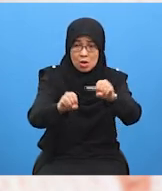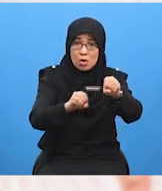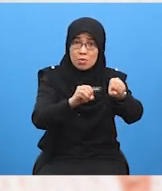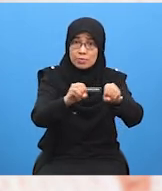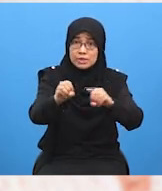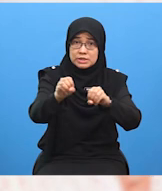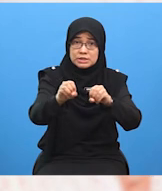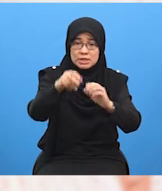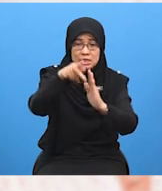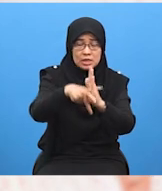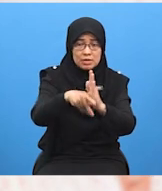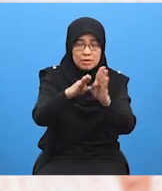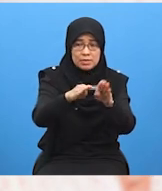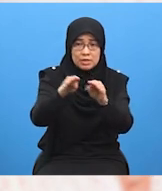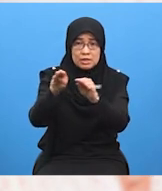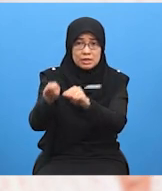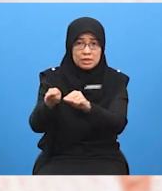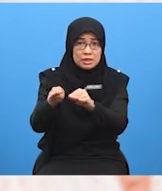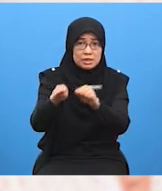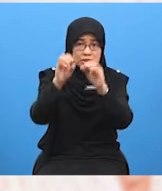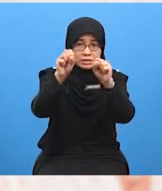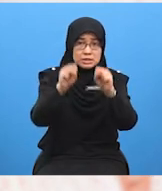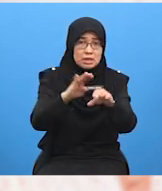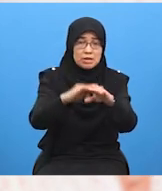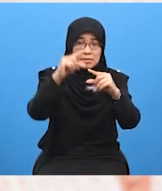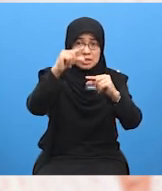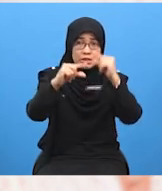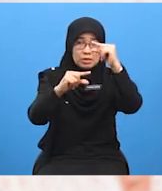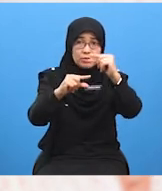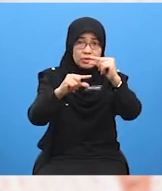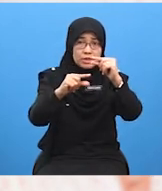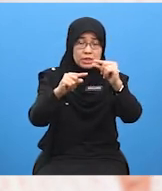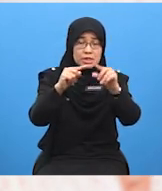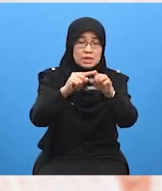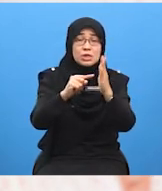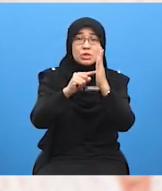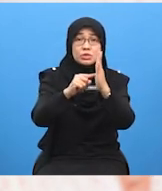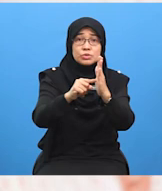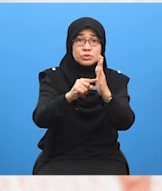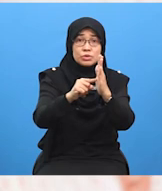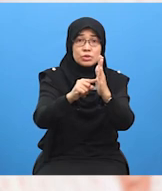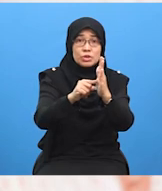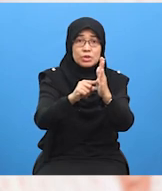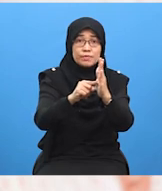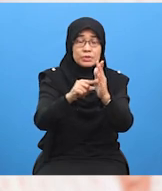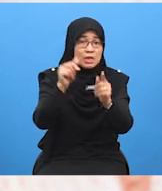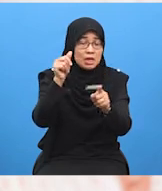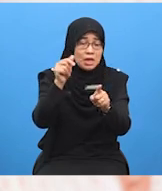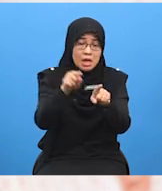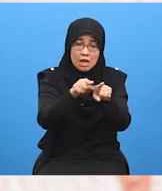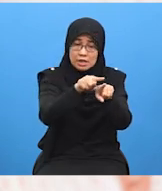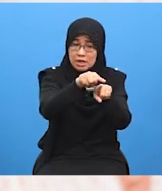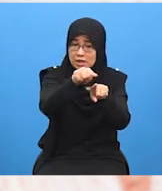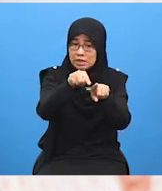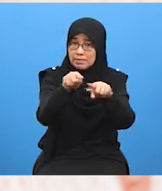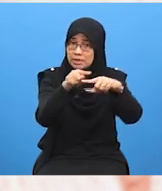Pergerakan sistem pada blok ditunjukkan oleh arah anak panah yang menghubungkan di